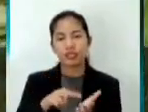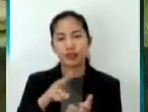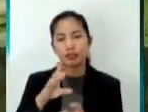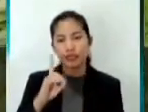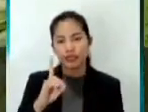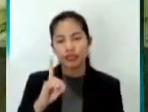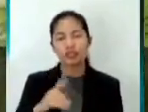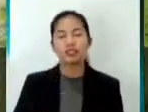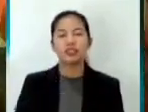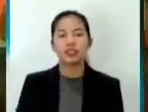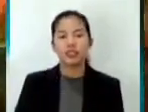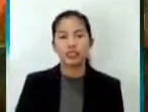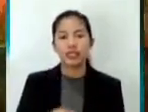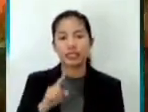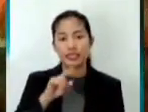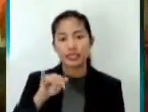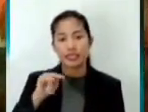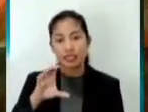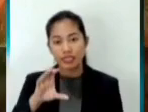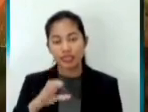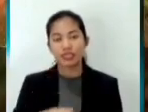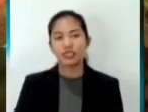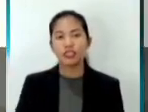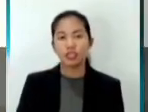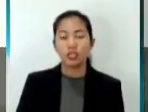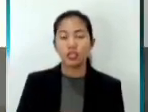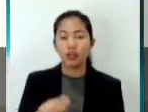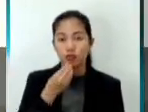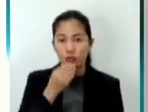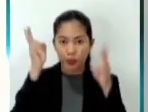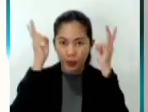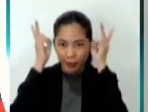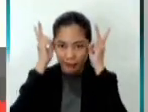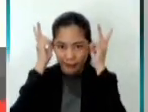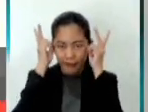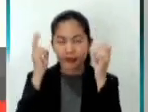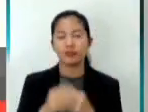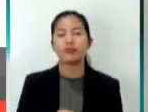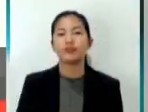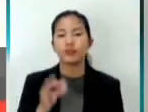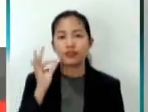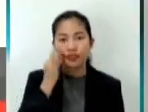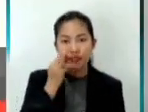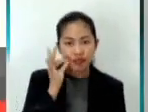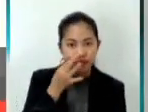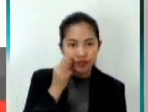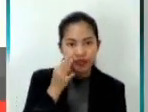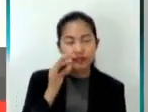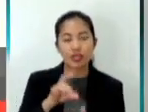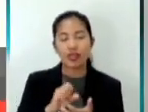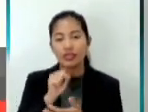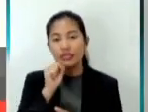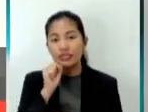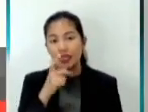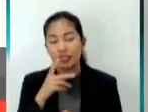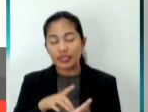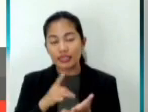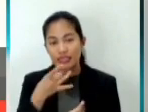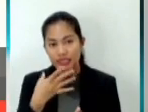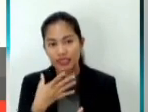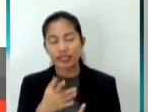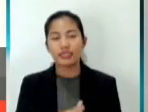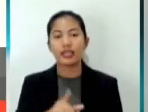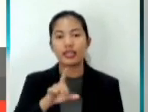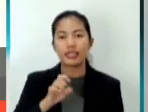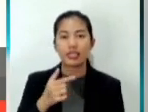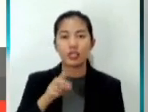at zinc tulad ng plant-based foods. So gulay, prutas, whole grains, nuts, seeds and legumes. Pinaka-okay pa rin na